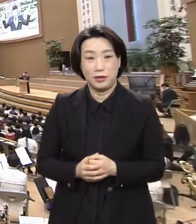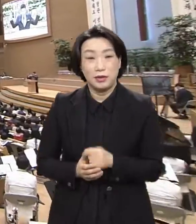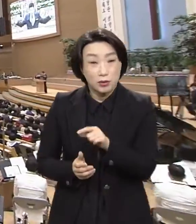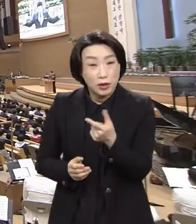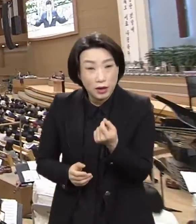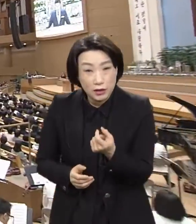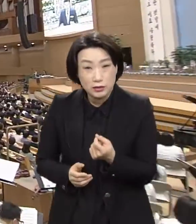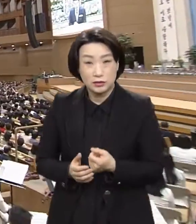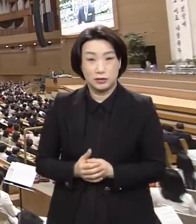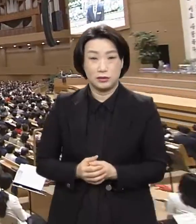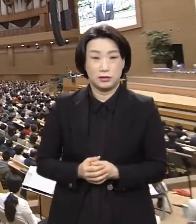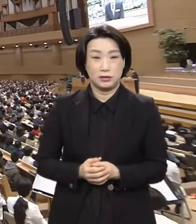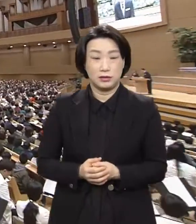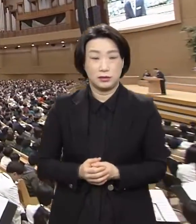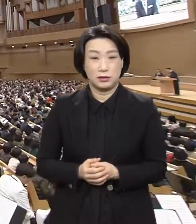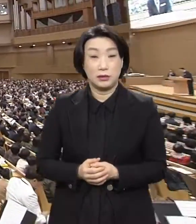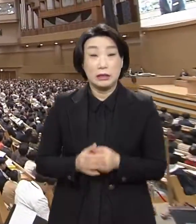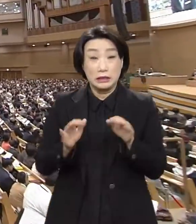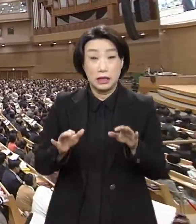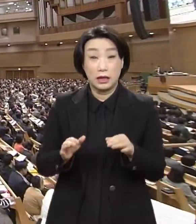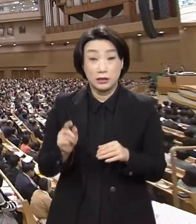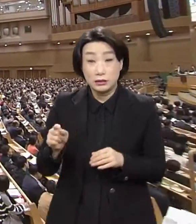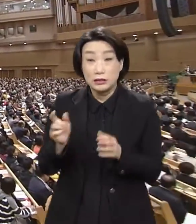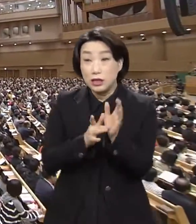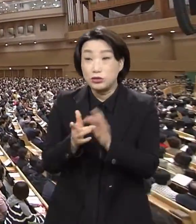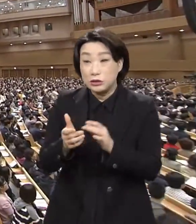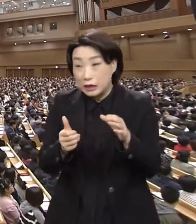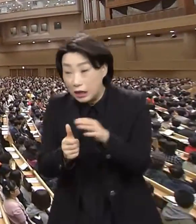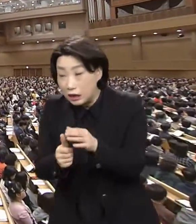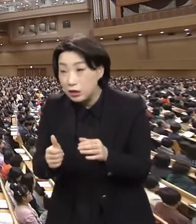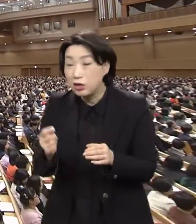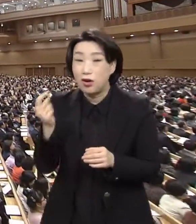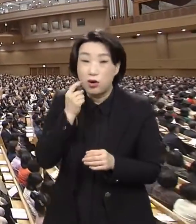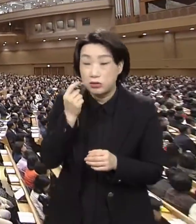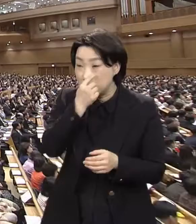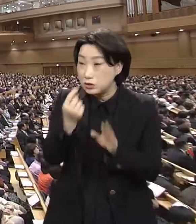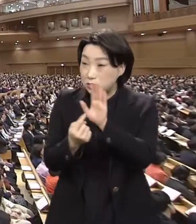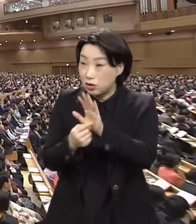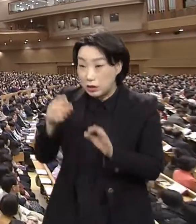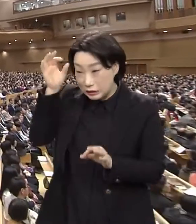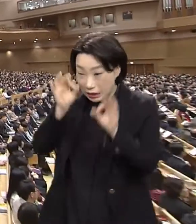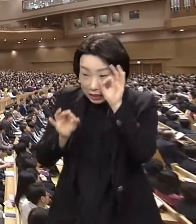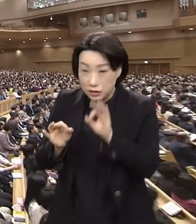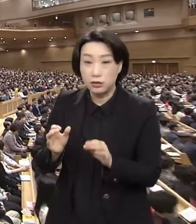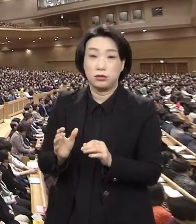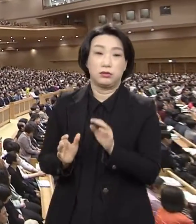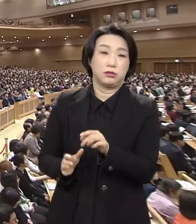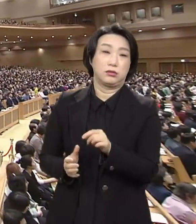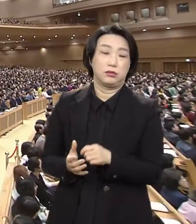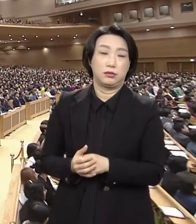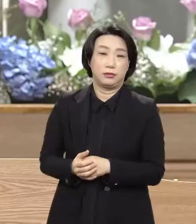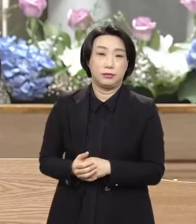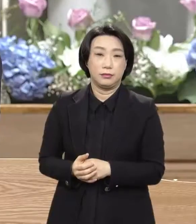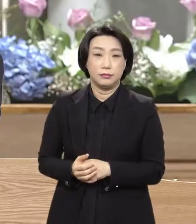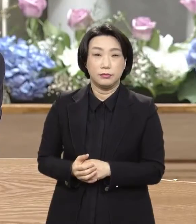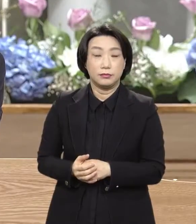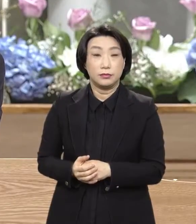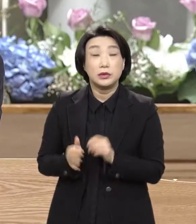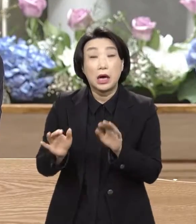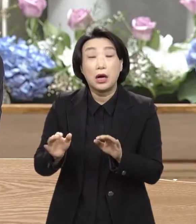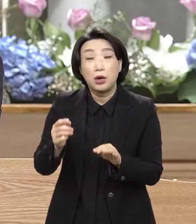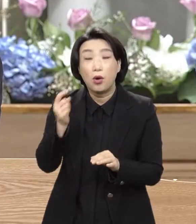이렇게. 자, 그를 칠 거짓 증거를 찾으매. 응?